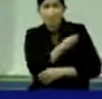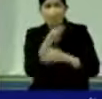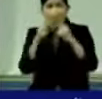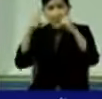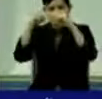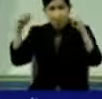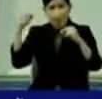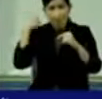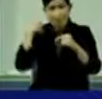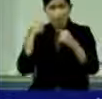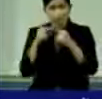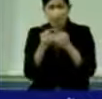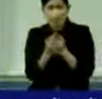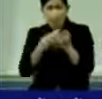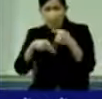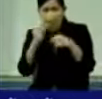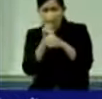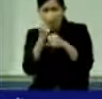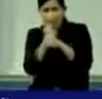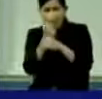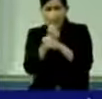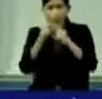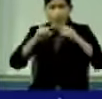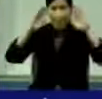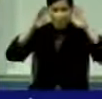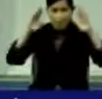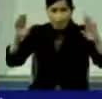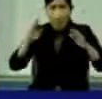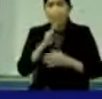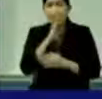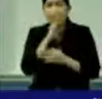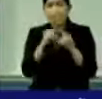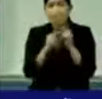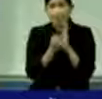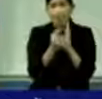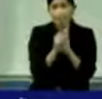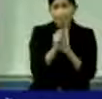อสถานการณ์หนักๆมาแล้วถ้าเกิดว่าจังหวัดอุตรดิตถ์จะต้องเจอสถานการณ์หนักๆบ้างเข